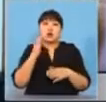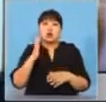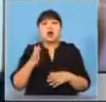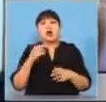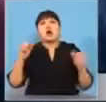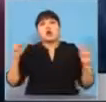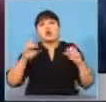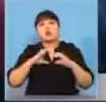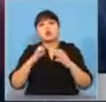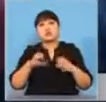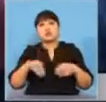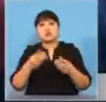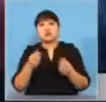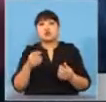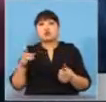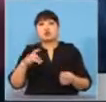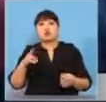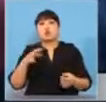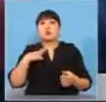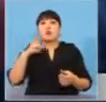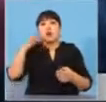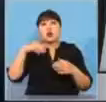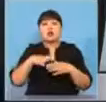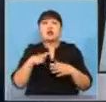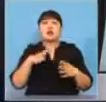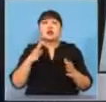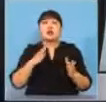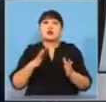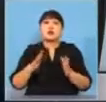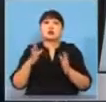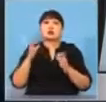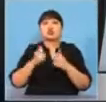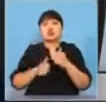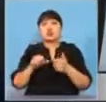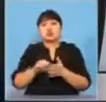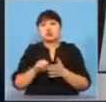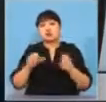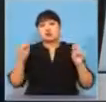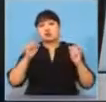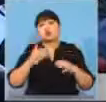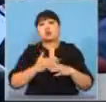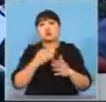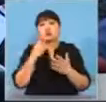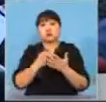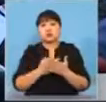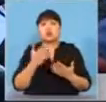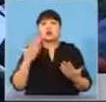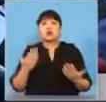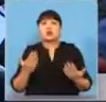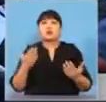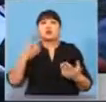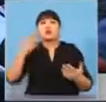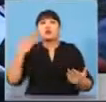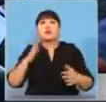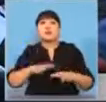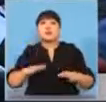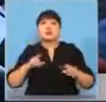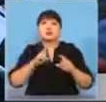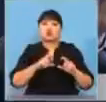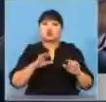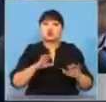Ал спорт саласына берілген қаржыға республикалық және халықаралық чемпионаттар өткізіліп, жарысқа қатысатын спортшыларға қолдау көрсетіледі. Сондай-ақ бұрынғы балабақша